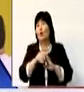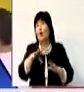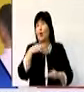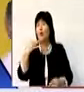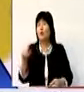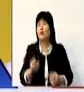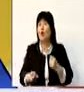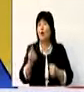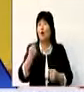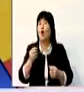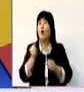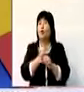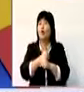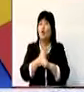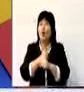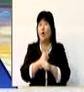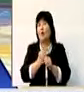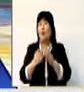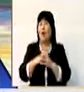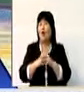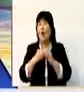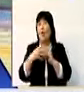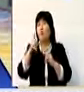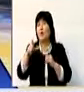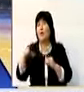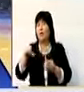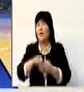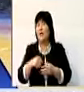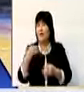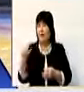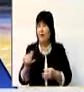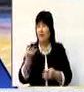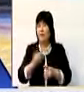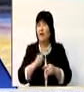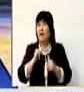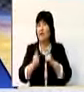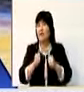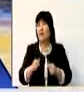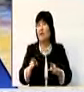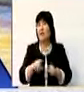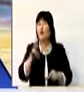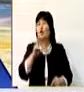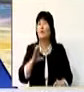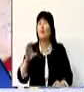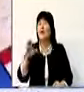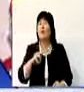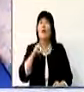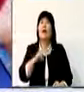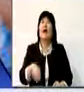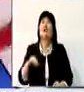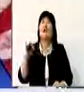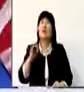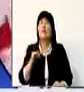қызығушылығын тудырған түйіп алуандар бәсекесіне 15 спортшы қатысты. Қызу тартысқа толы жарыста Нұрым Сәлімгереев пен Мақсат